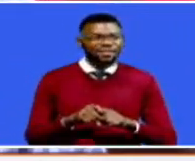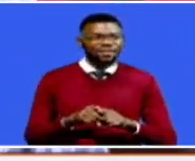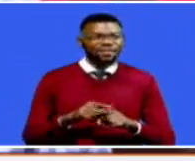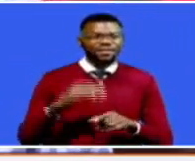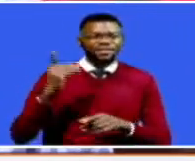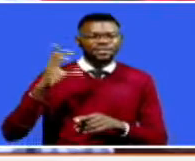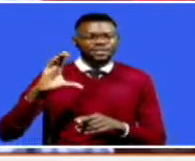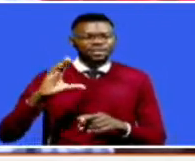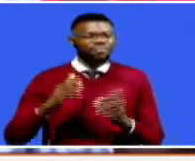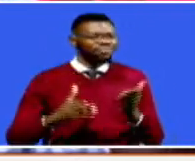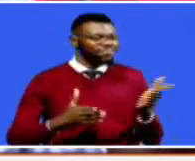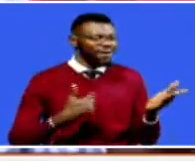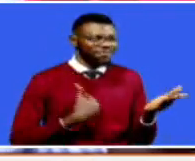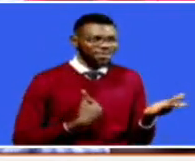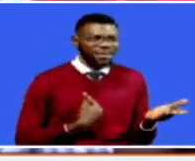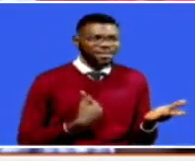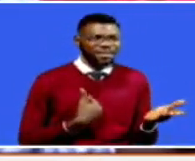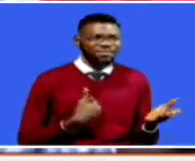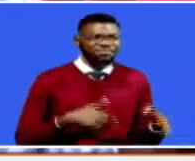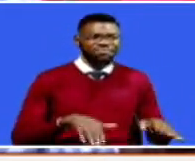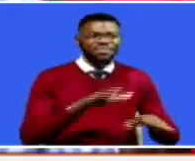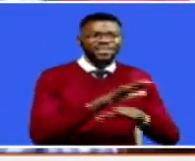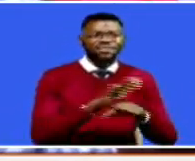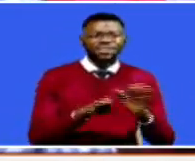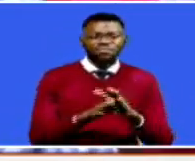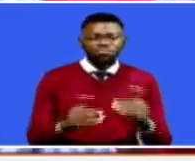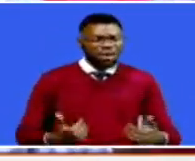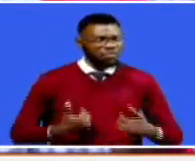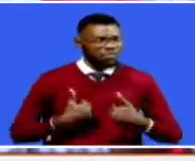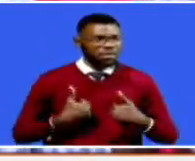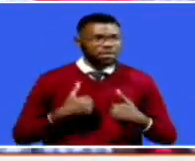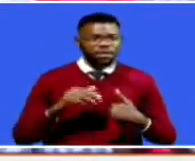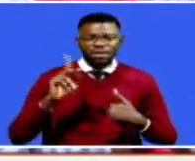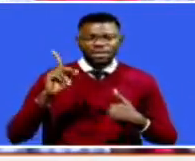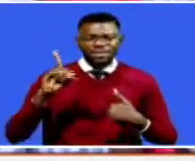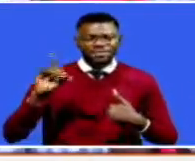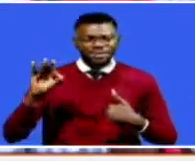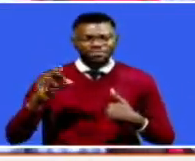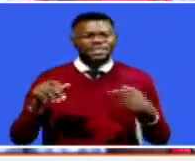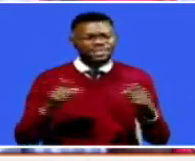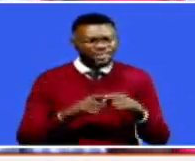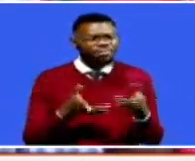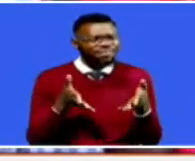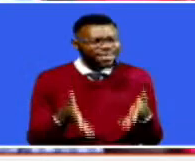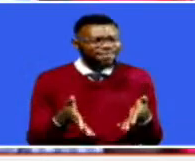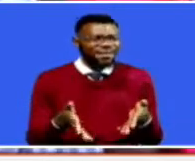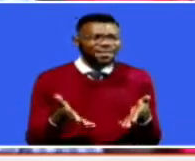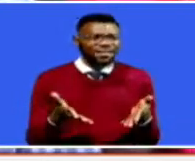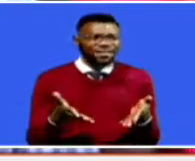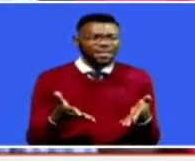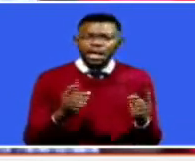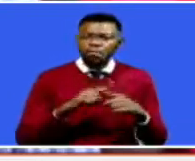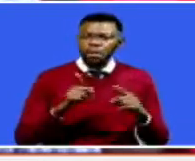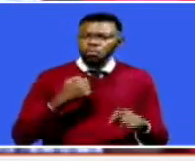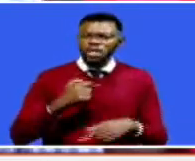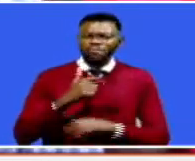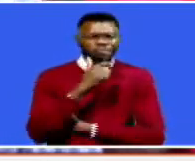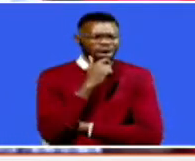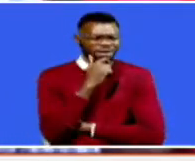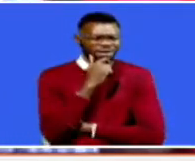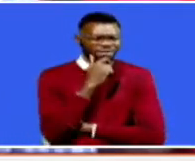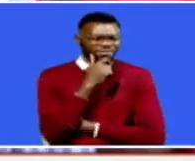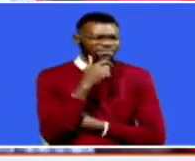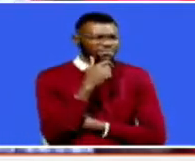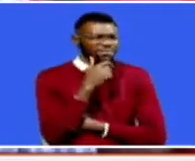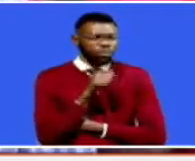hapa, kila kitu KDF wako hapa. Na ile kitu inatushangaisha kama wazee